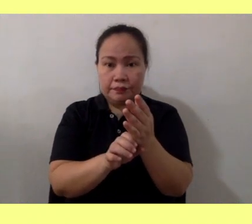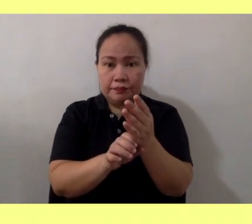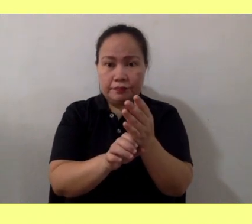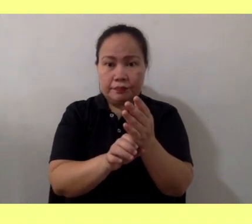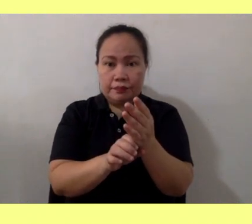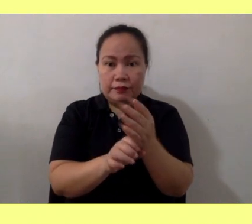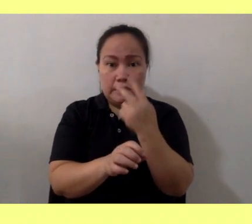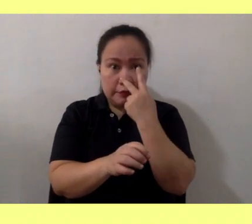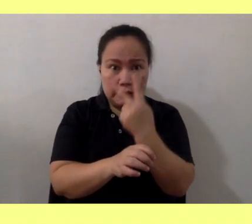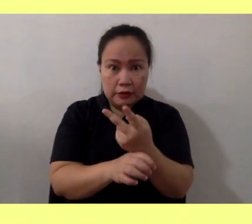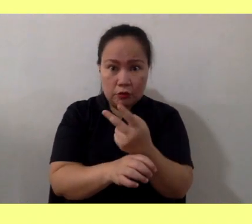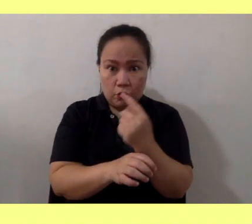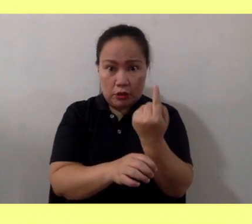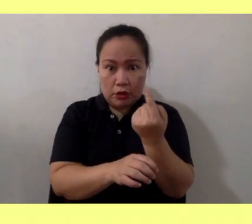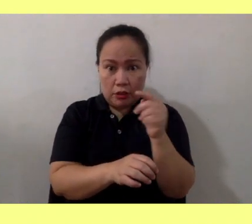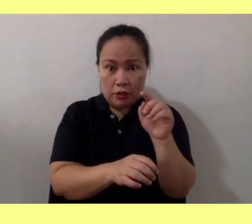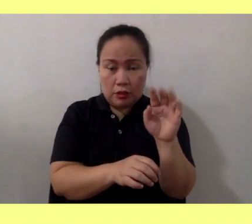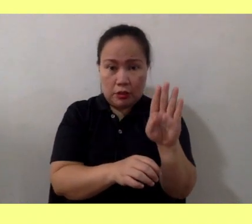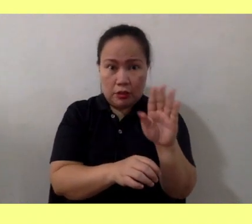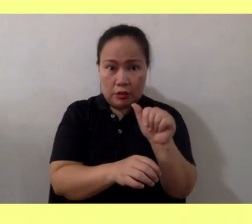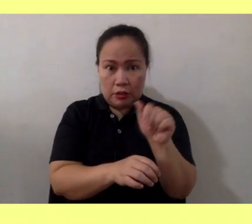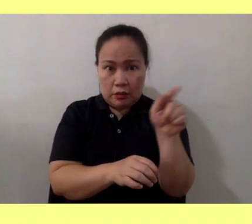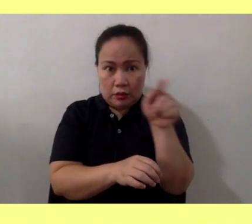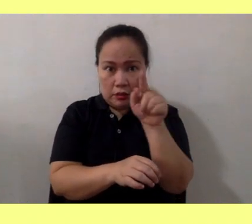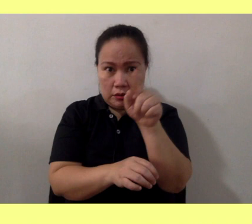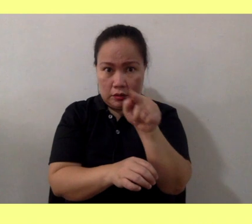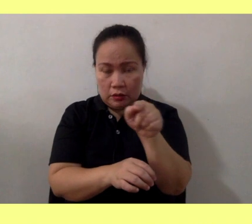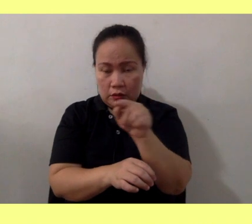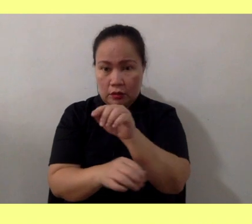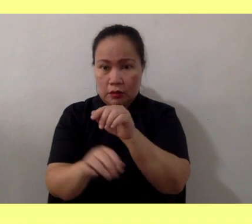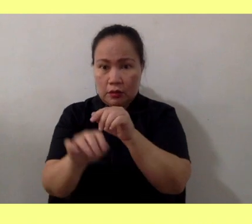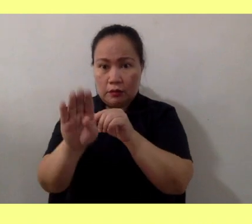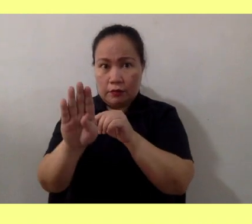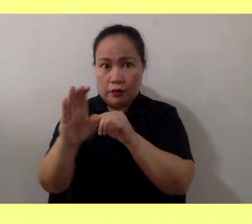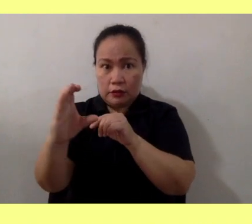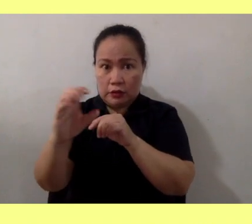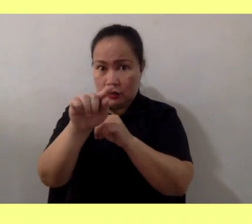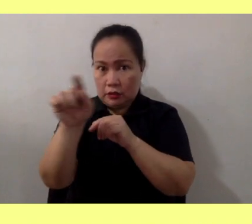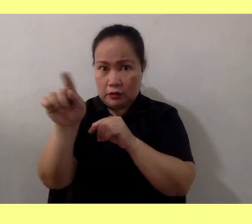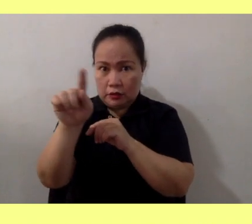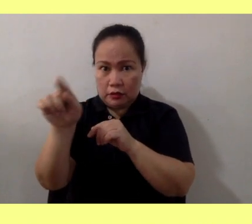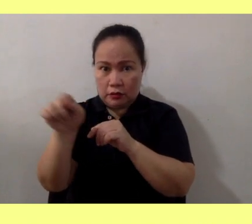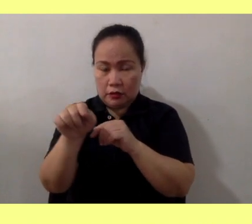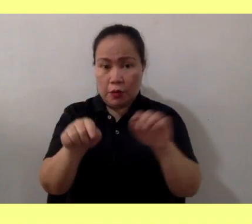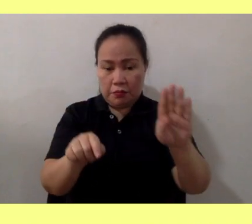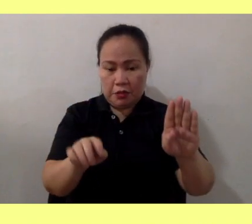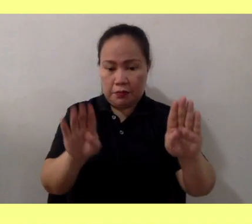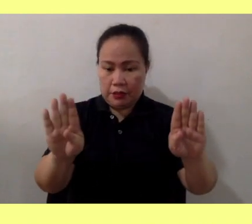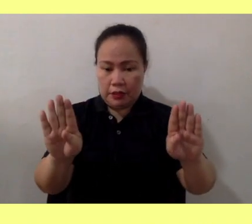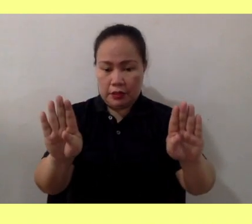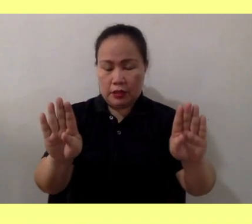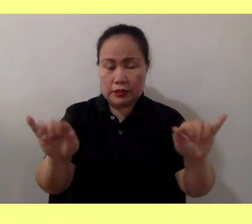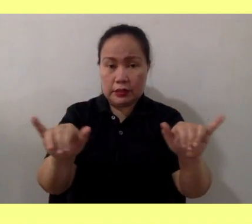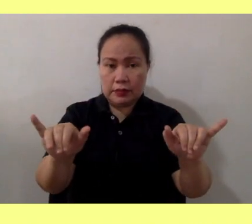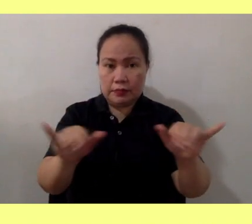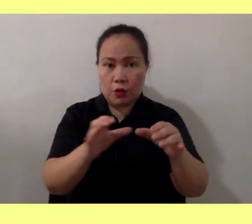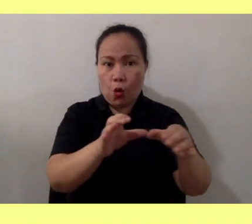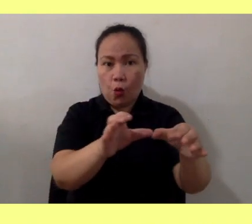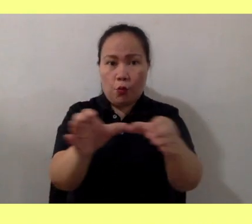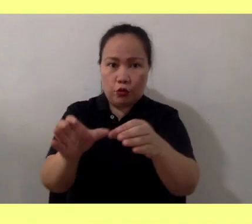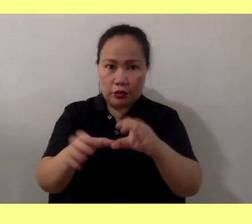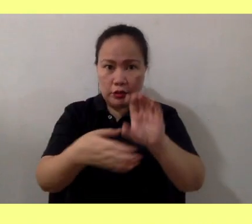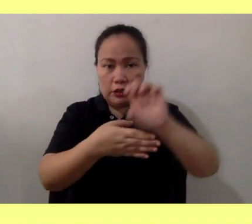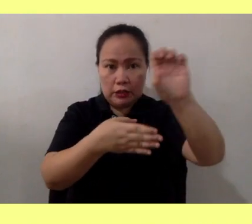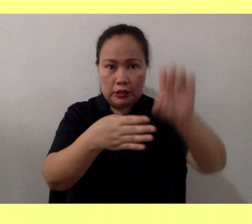example, ito po, yung ray BA and ray BC, kahit ito lang tingnan mo, pareho silang may B at parehong nasa unahan. So, ibig sabihin, ito